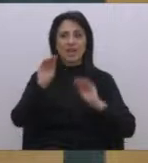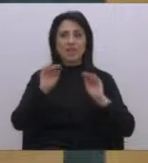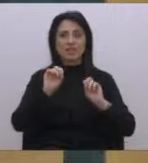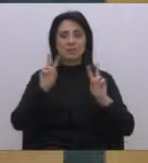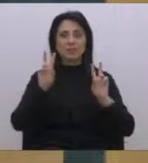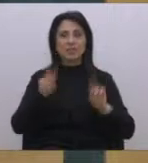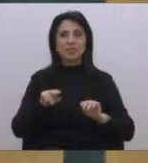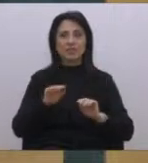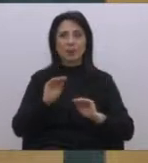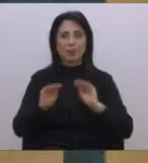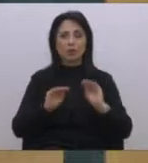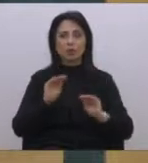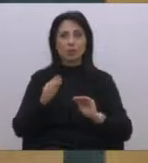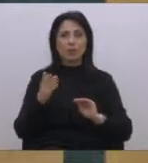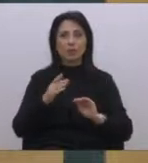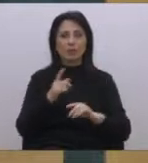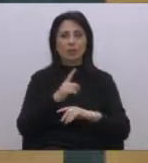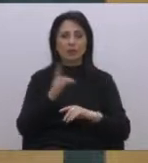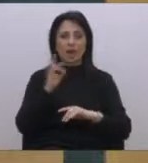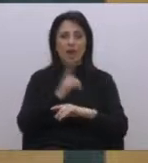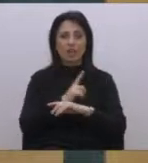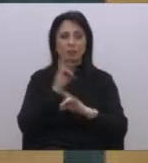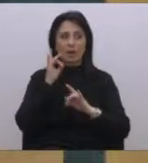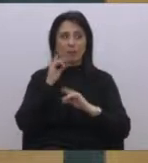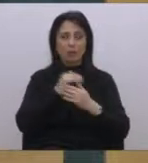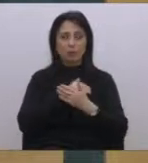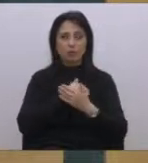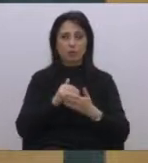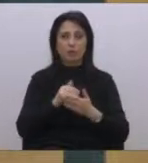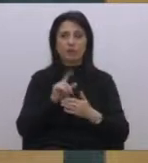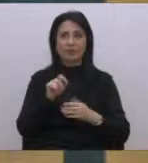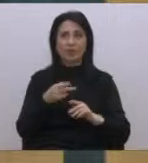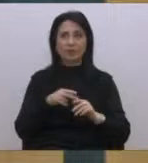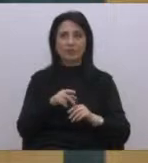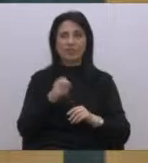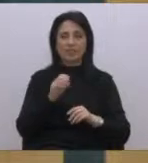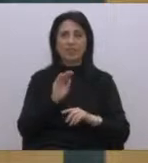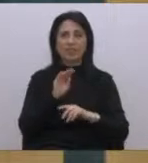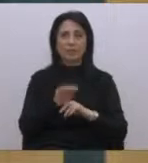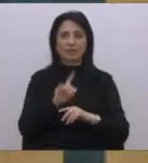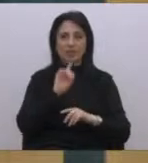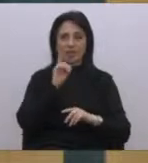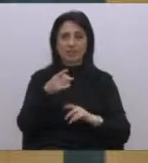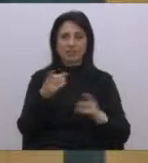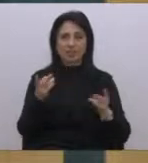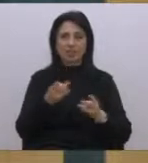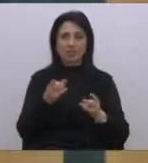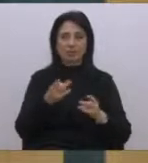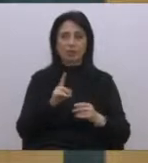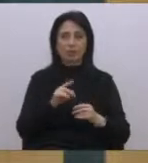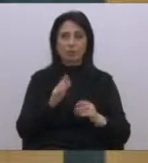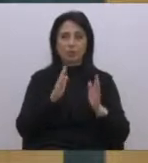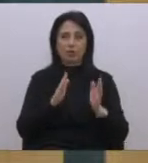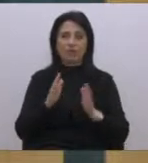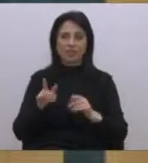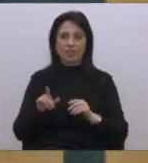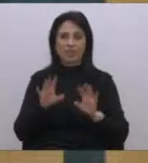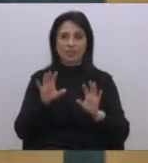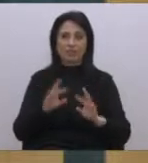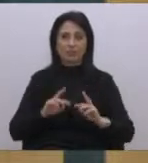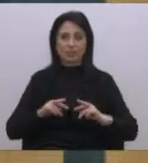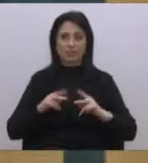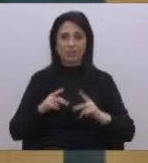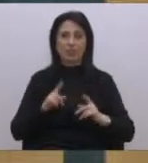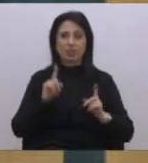სპეციალური მოწყობილობა, რომელიც გაზომავს ხმაურის დონეს და ამისთვის კიდევ დამატებით ერთი წელი გჭირდება, რომ მოვაწესრიგოთ ეს საკანონმდებლო